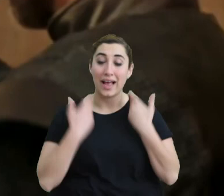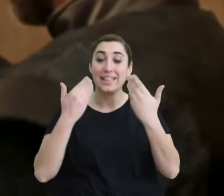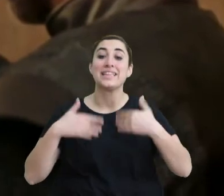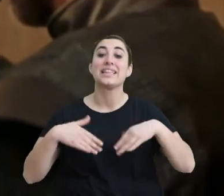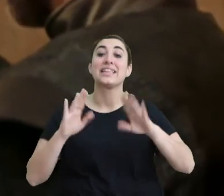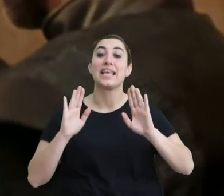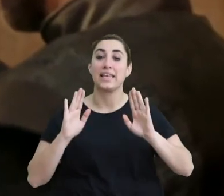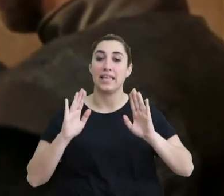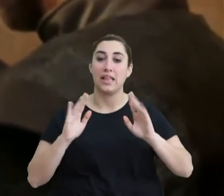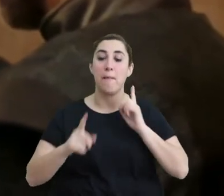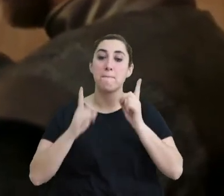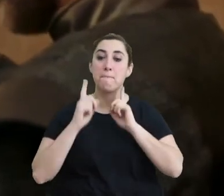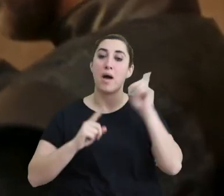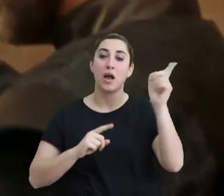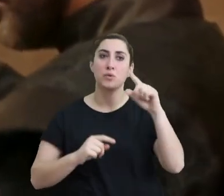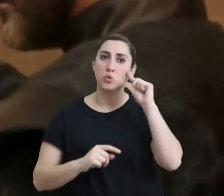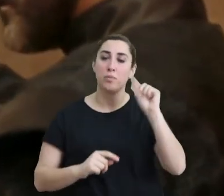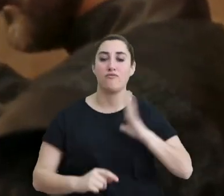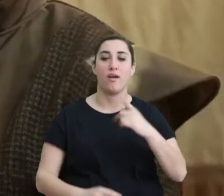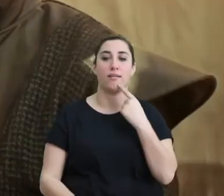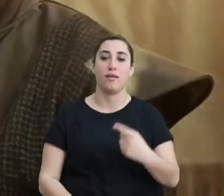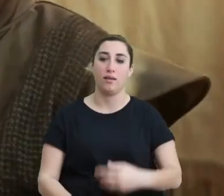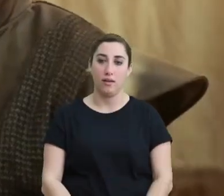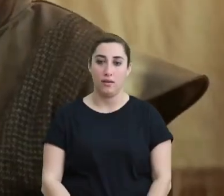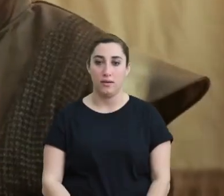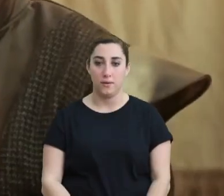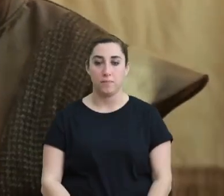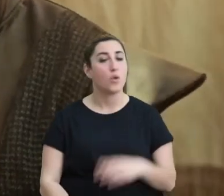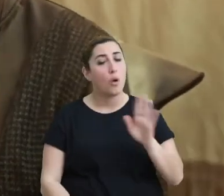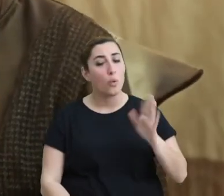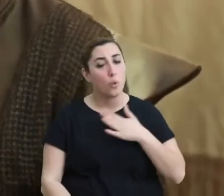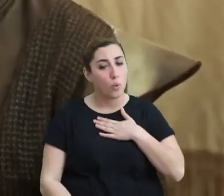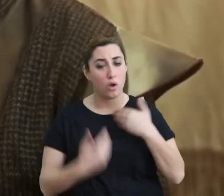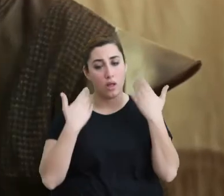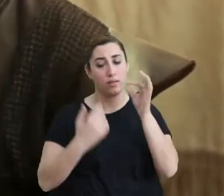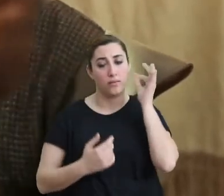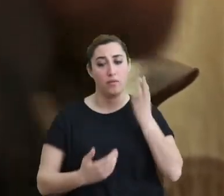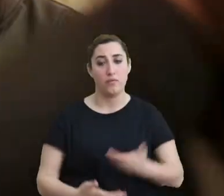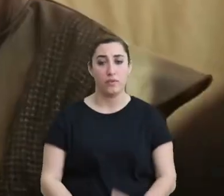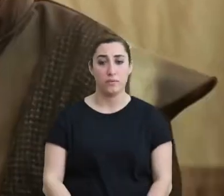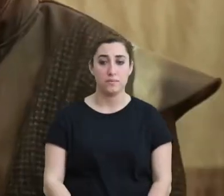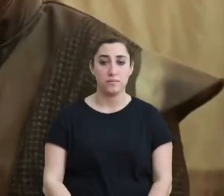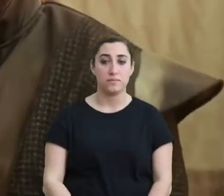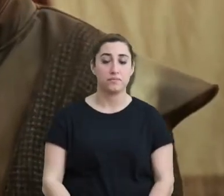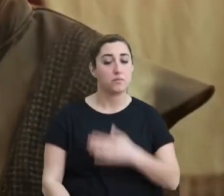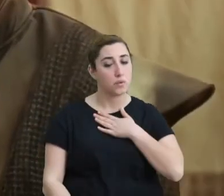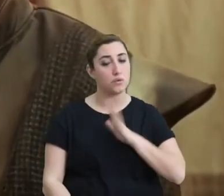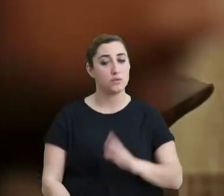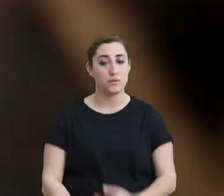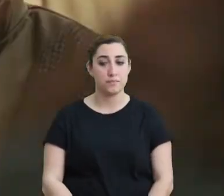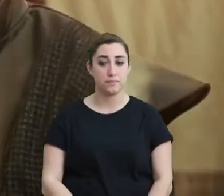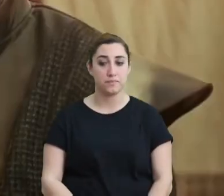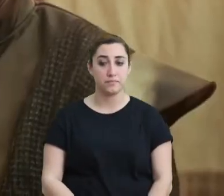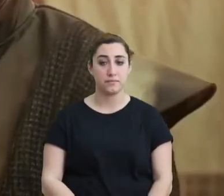değil. Mahkemeyedir kuşkusu. Haşa, Kadı Hazretleri. Haşa.